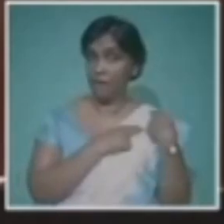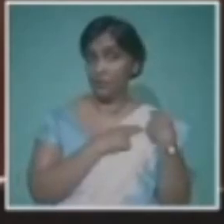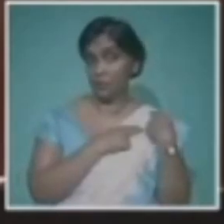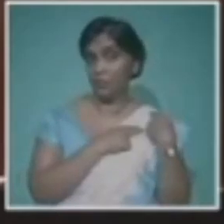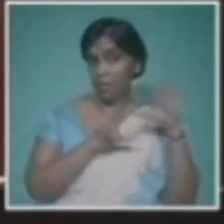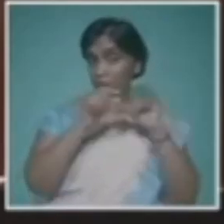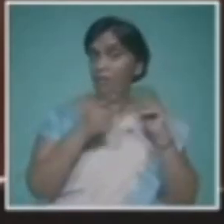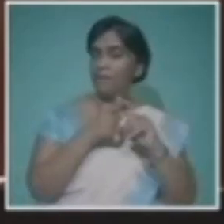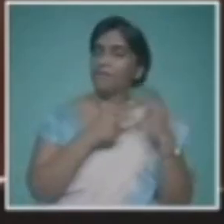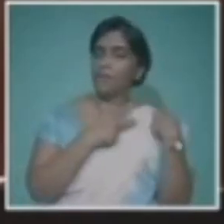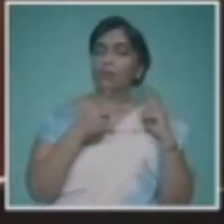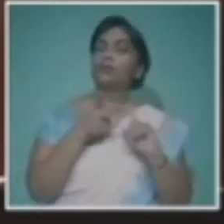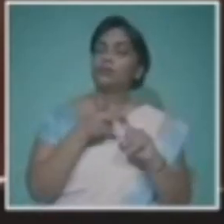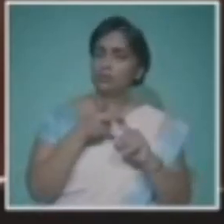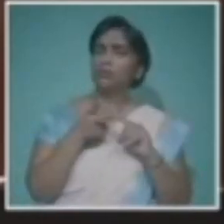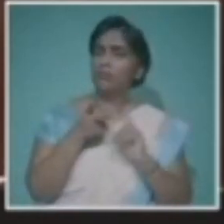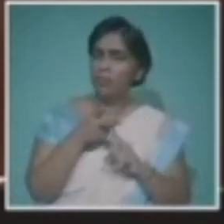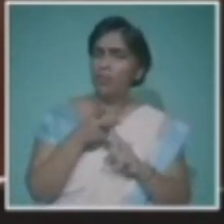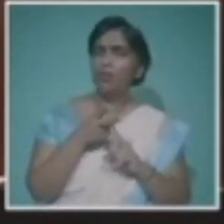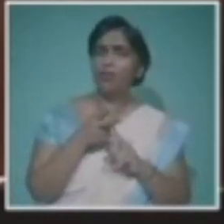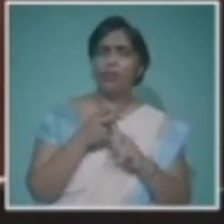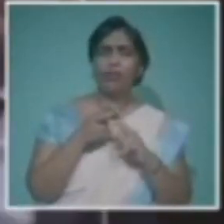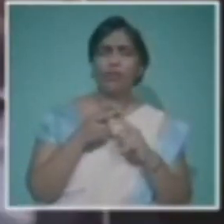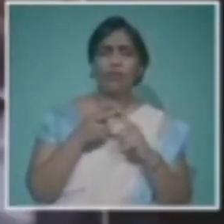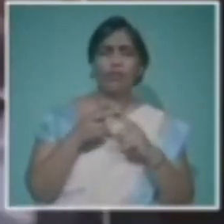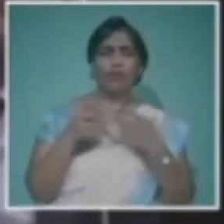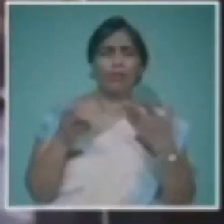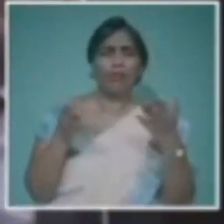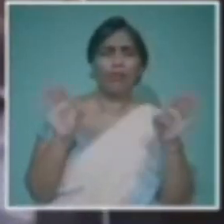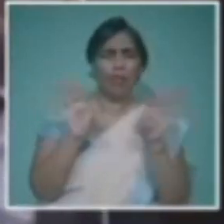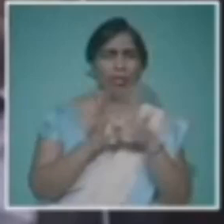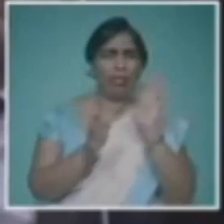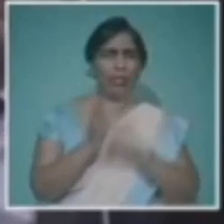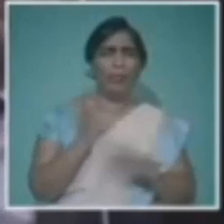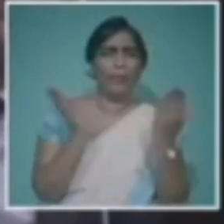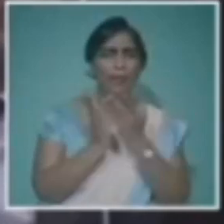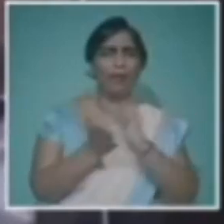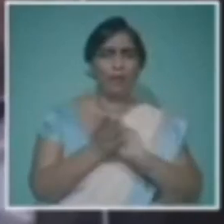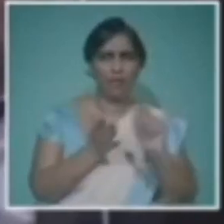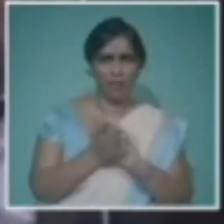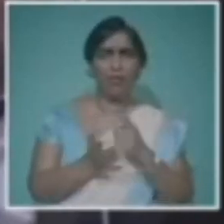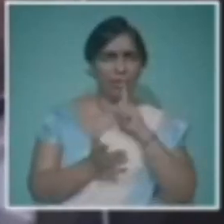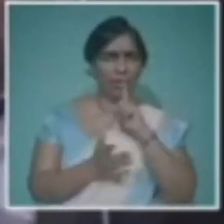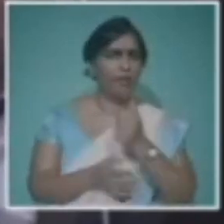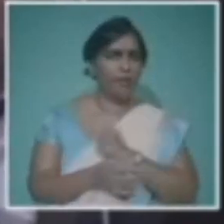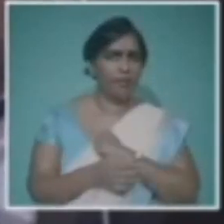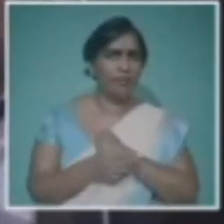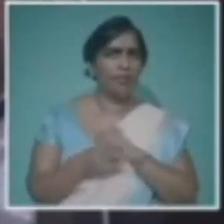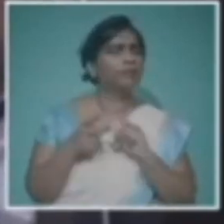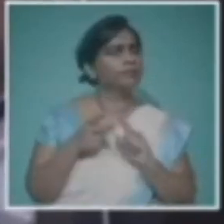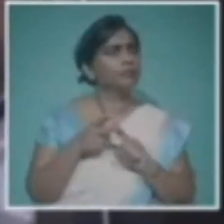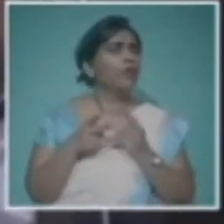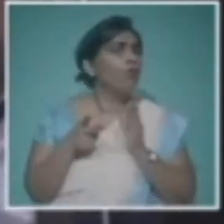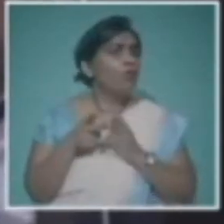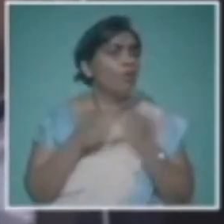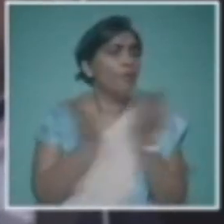බෑනේ දෙවෙනි එක ඇවිල්ලා ඔබතුමා කිව්වා මේක වහන්න පත්‍රිකාවක් හදාගෙන යනවා කියලා මම කැමති අහන්න